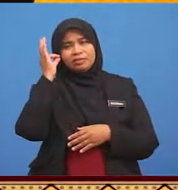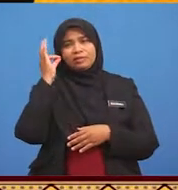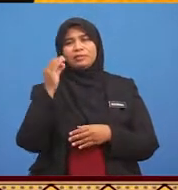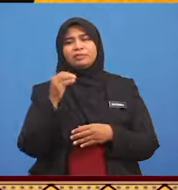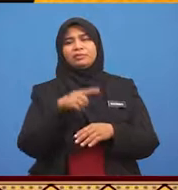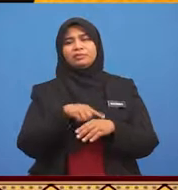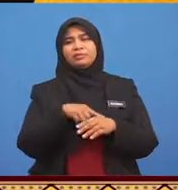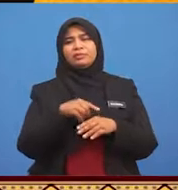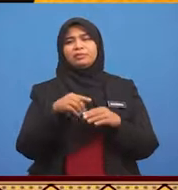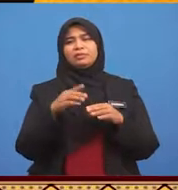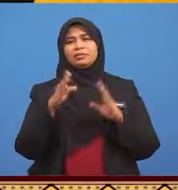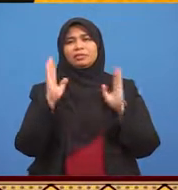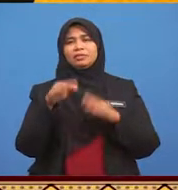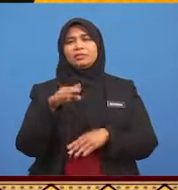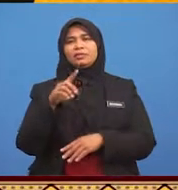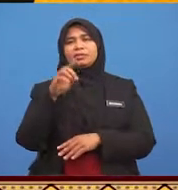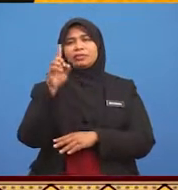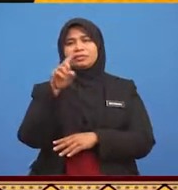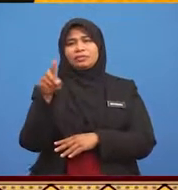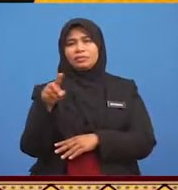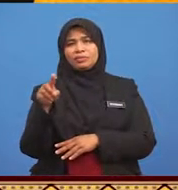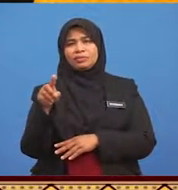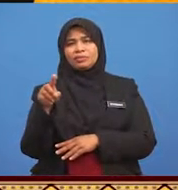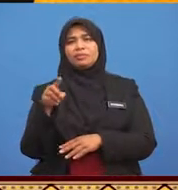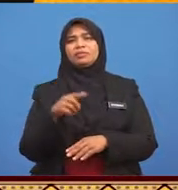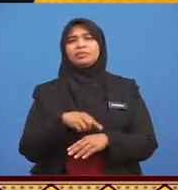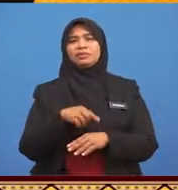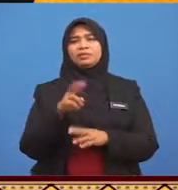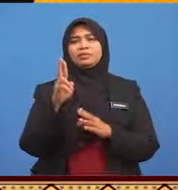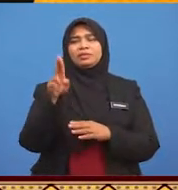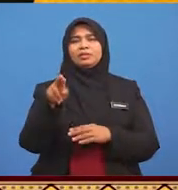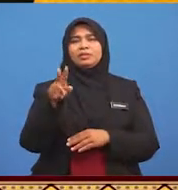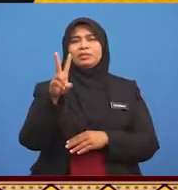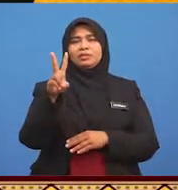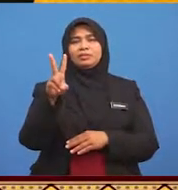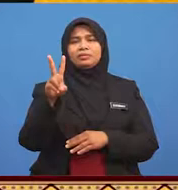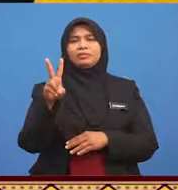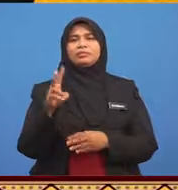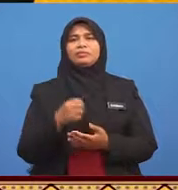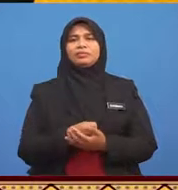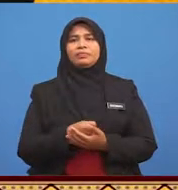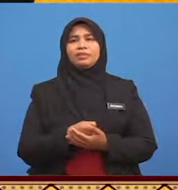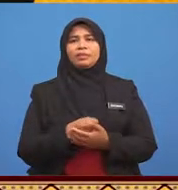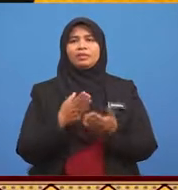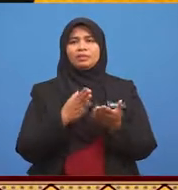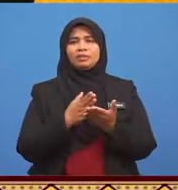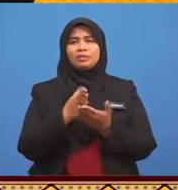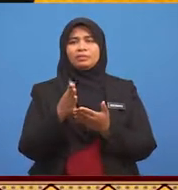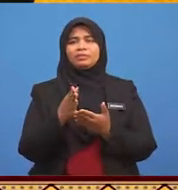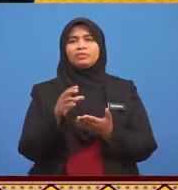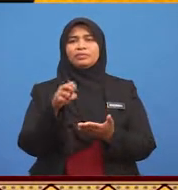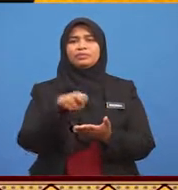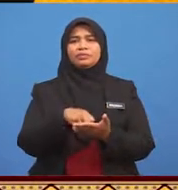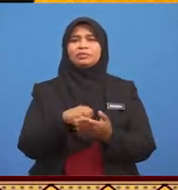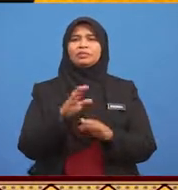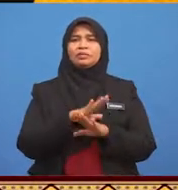semasa menunaikan solat subuh semasa rakaat kedua, selepas rukuk dan i'tidal, terus pula sujud